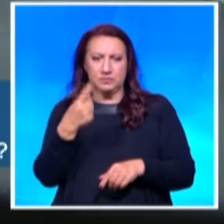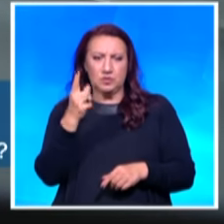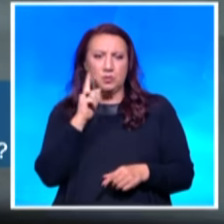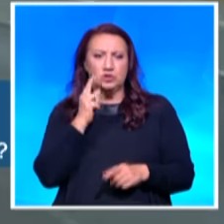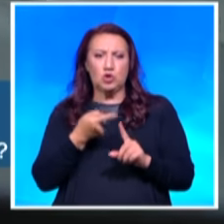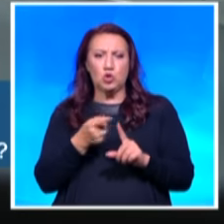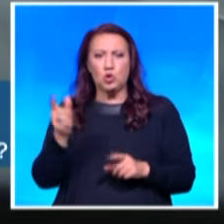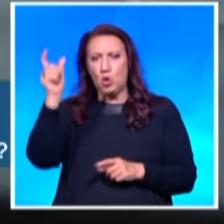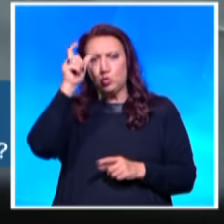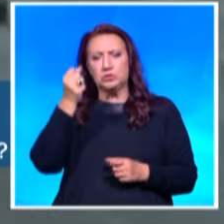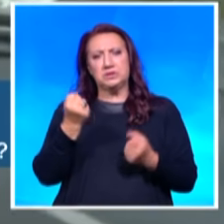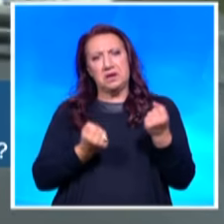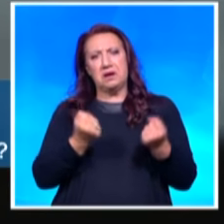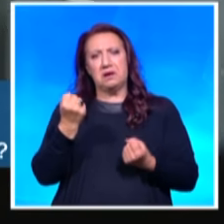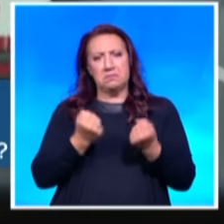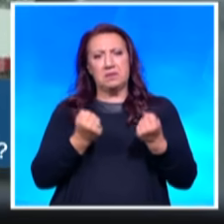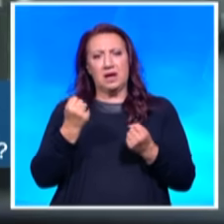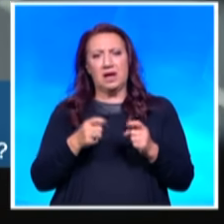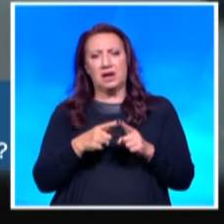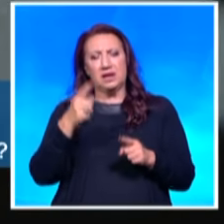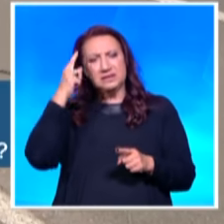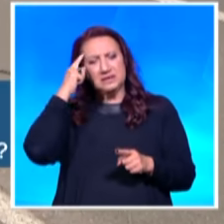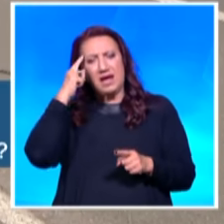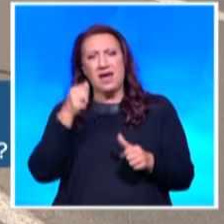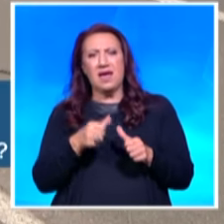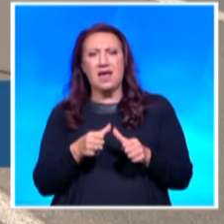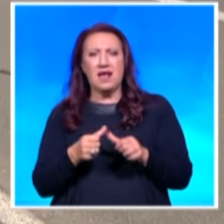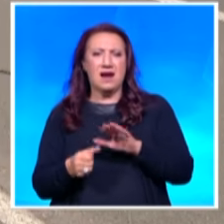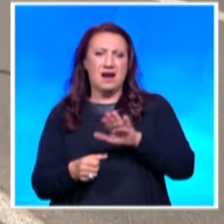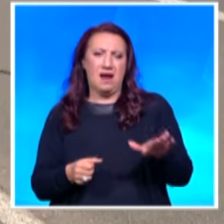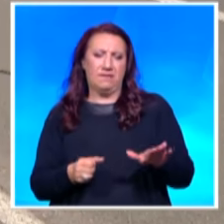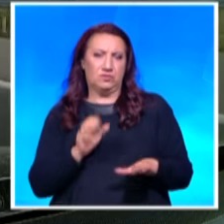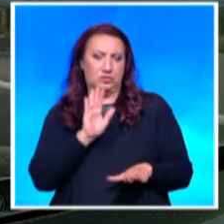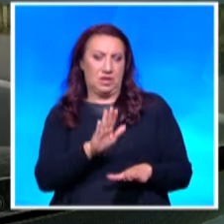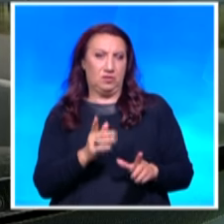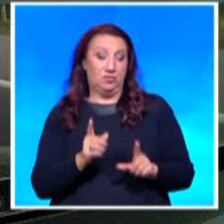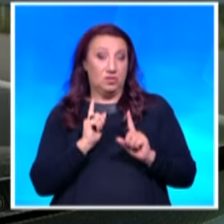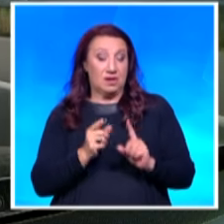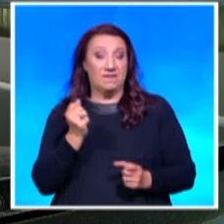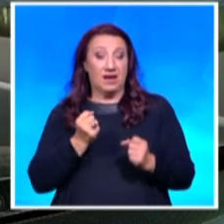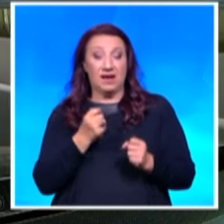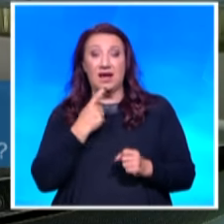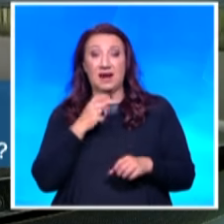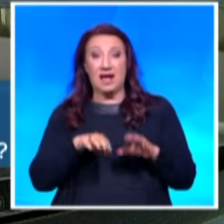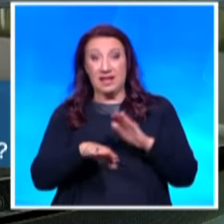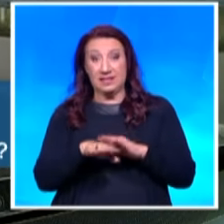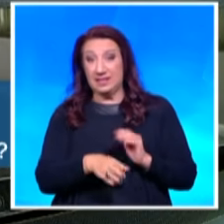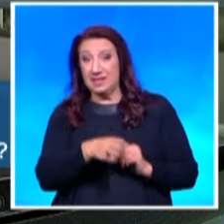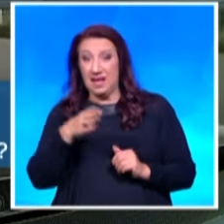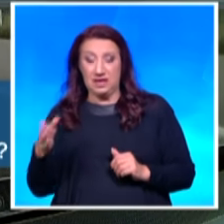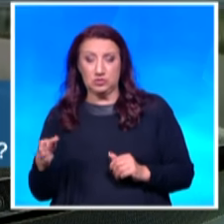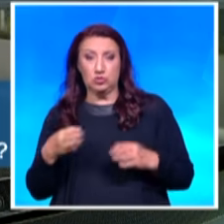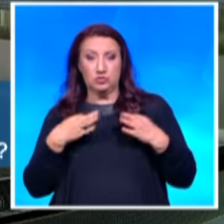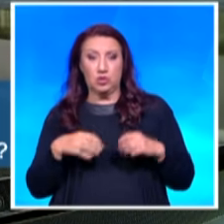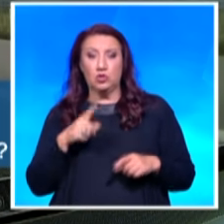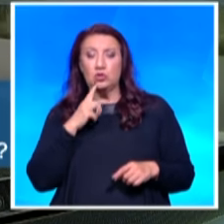кара. Той си решил, че лявата лента си е негова. Трябва да се кара в дясна свободна лента и да лявата да се